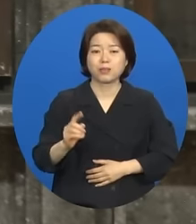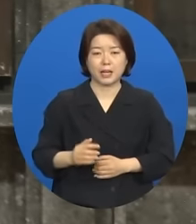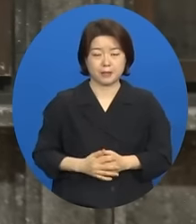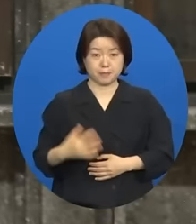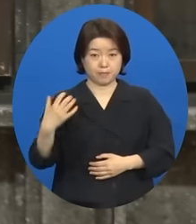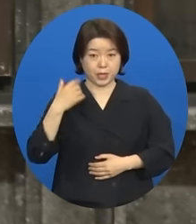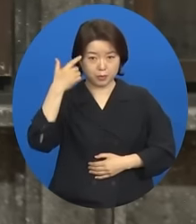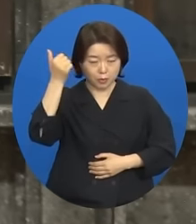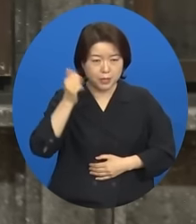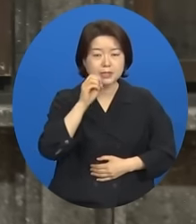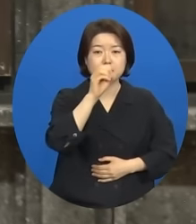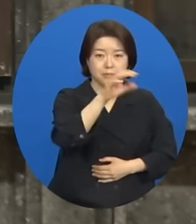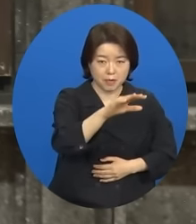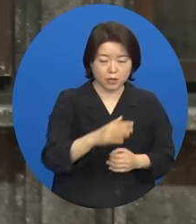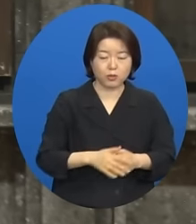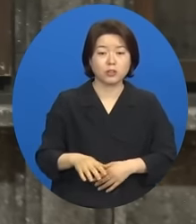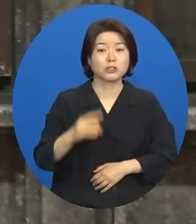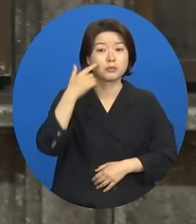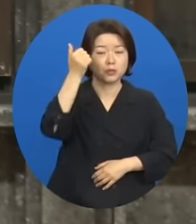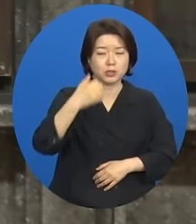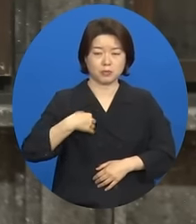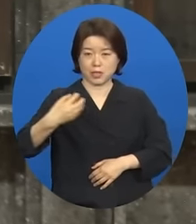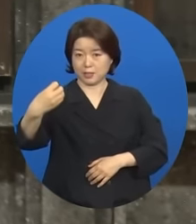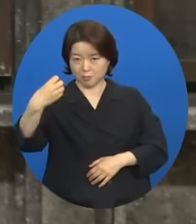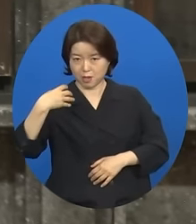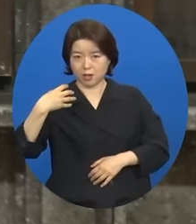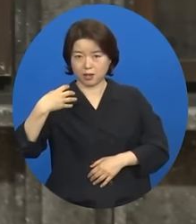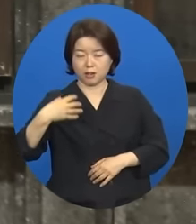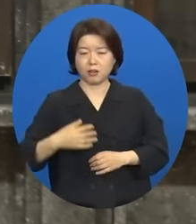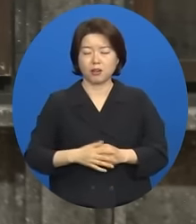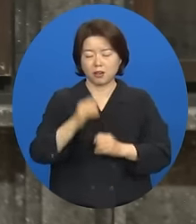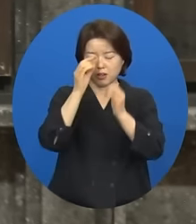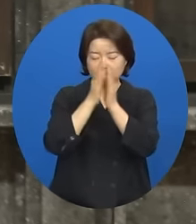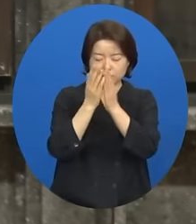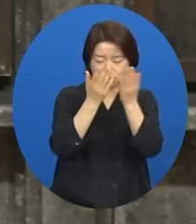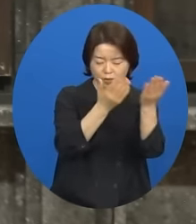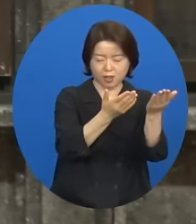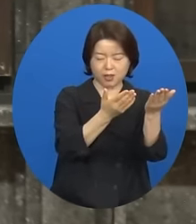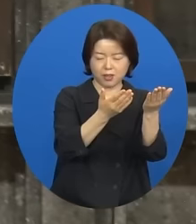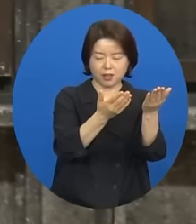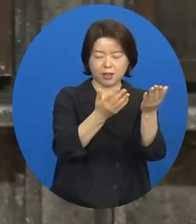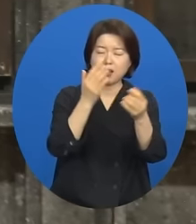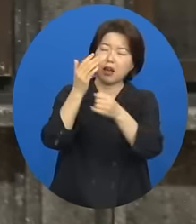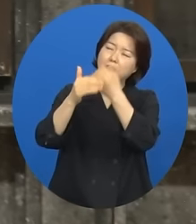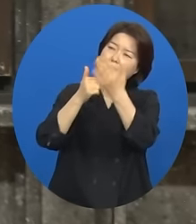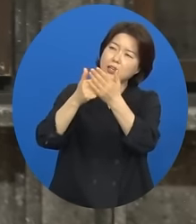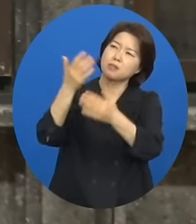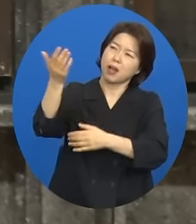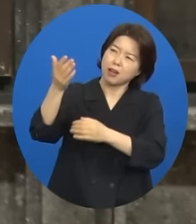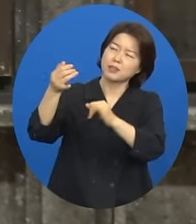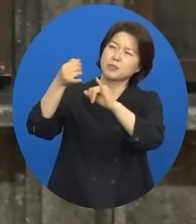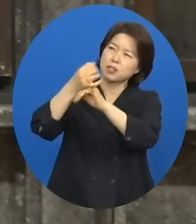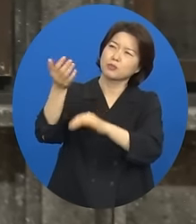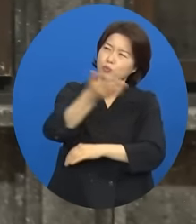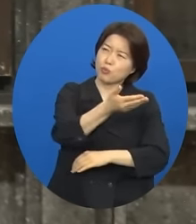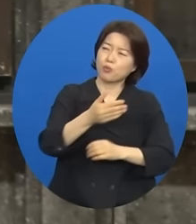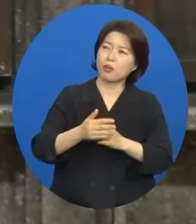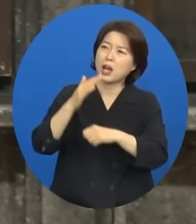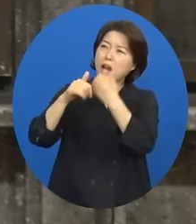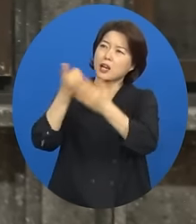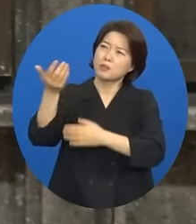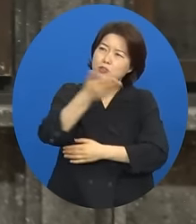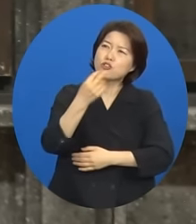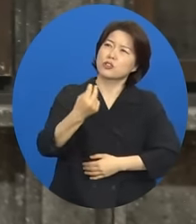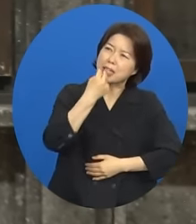목사님께도 말씀드리고 또 그 목사님이 저에게도 말씀하셔서 기도를 했습니다. 하나님이 약속하셨잖아요. 하나님이 주신